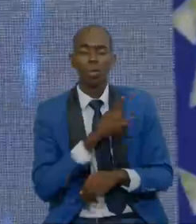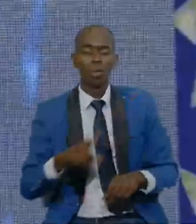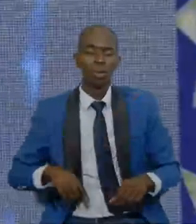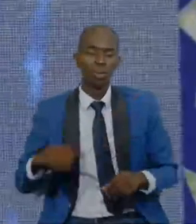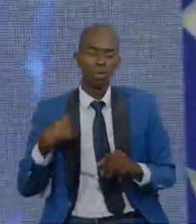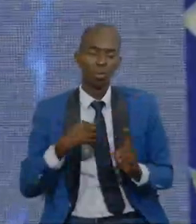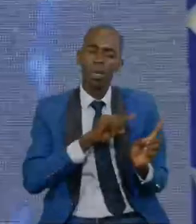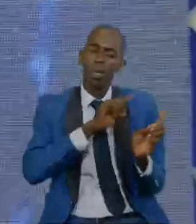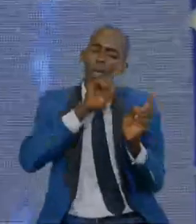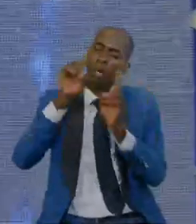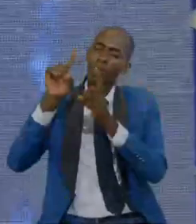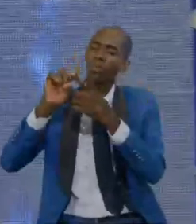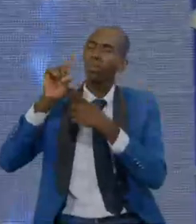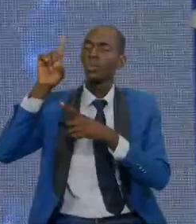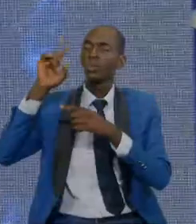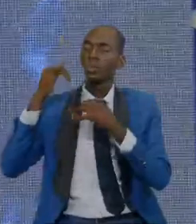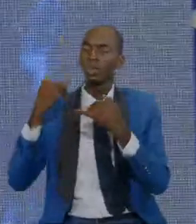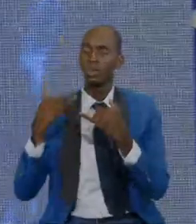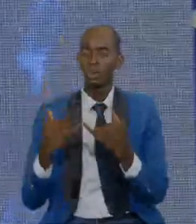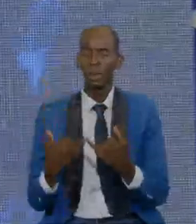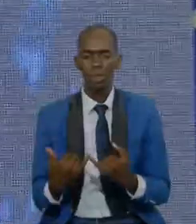Seigneur, nous venons à toi maintenant.